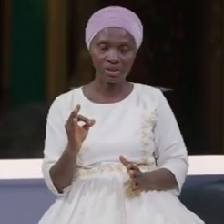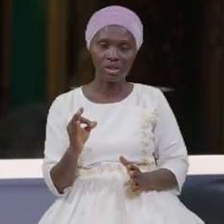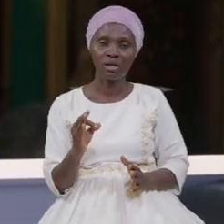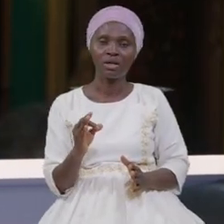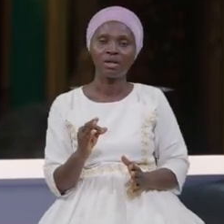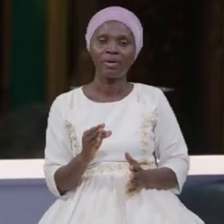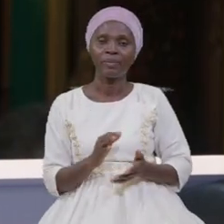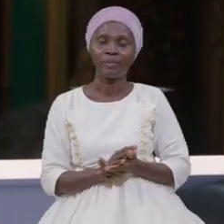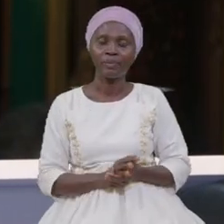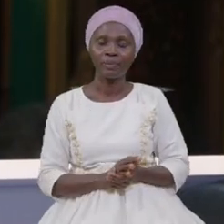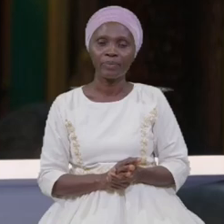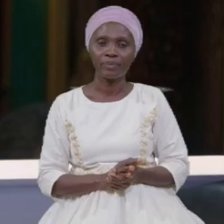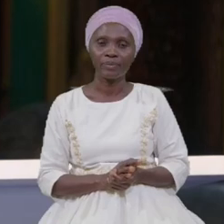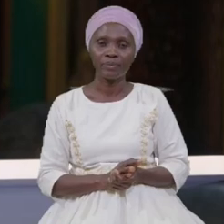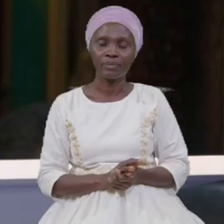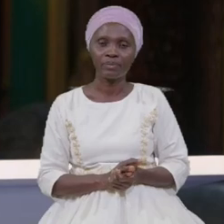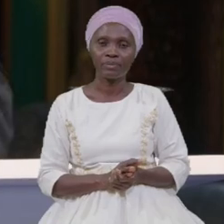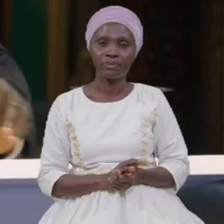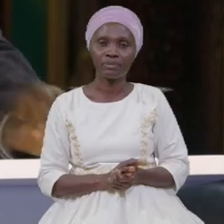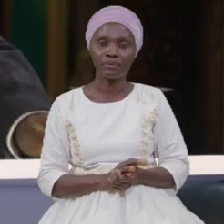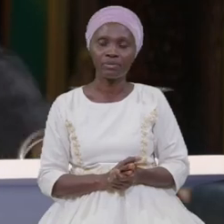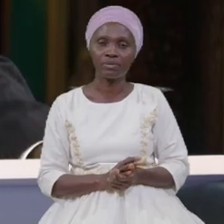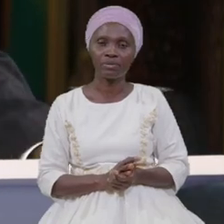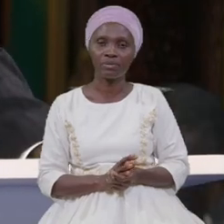même chose.